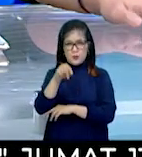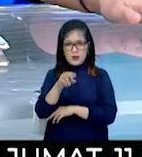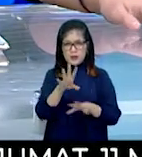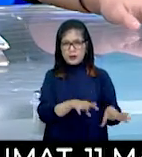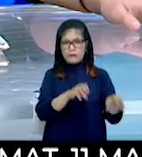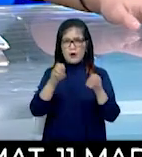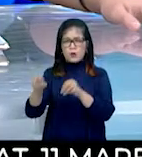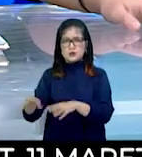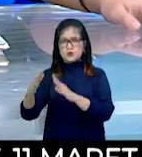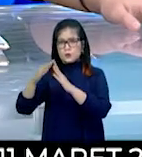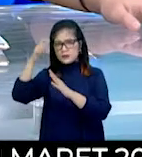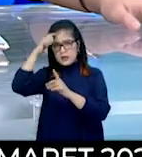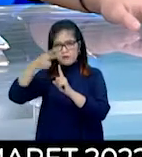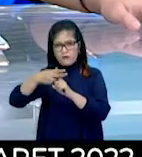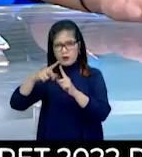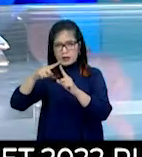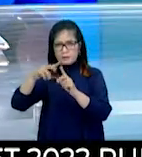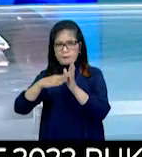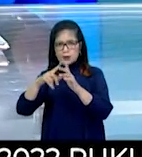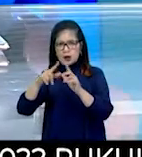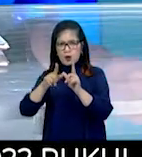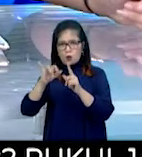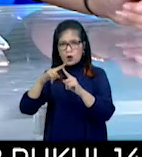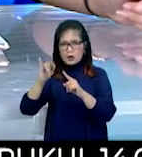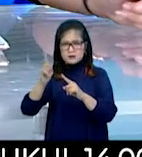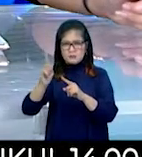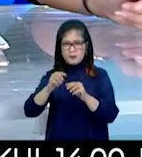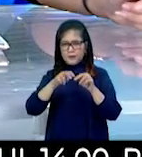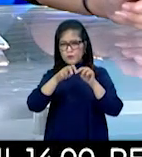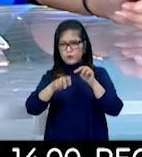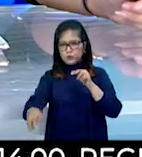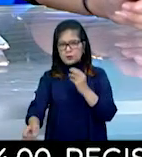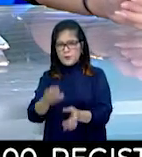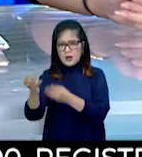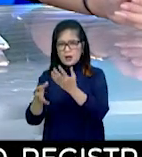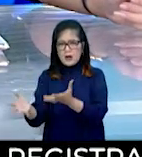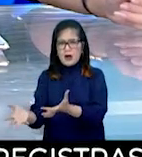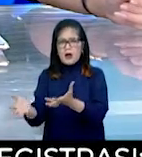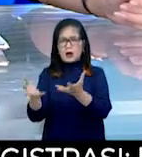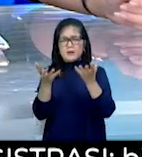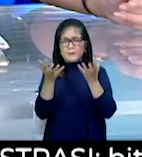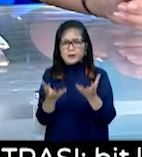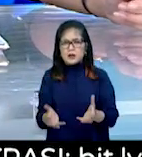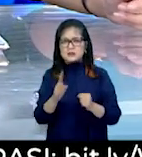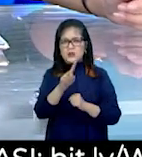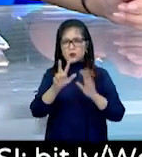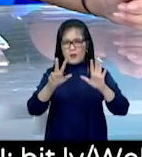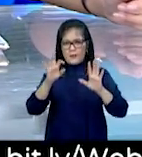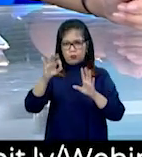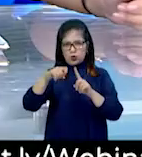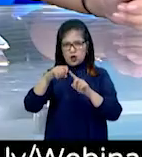Jakarta jumlah Petugas pemadam kebakaran diterjunkan untuk membantu mengangkat pria berbobot 180